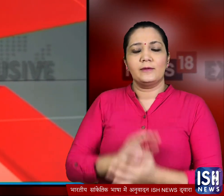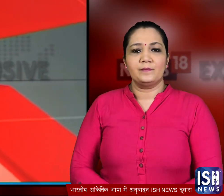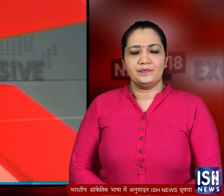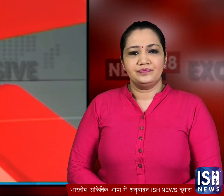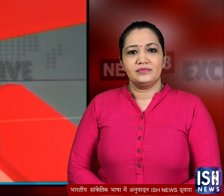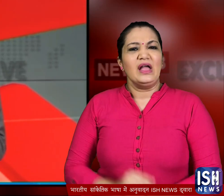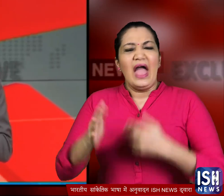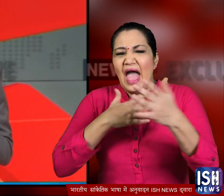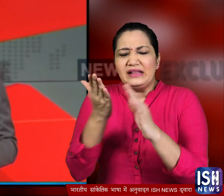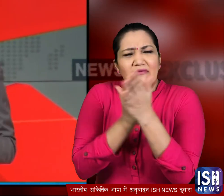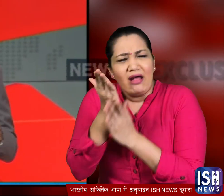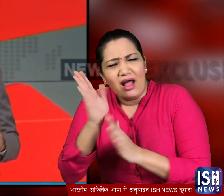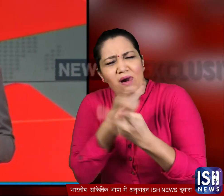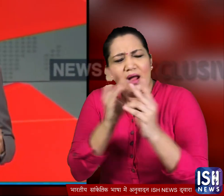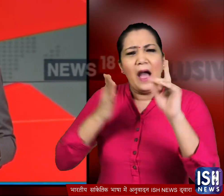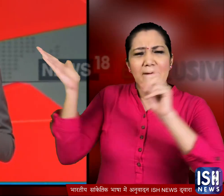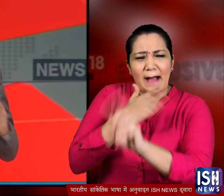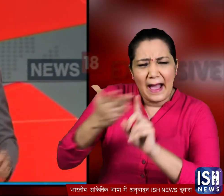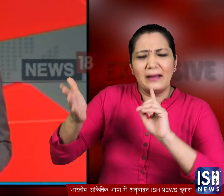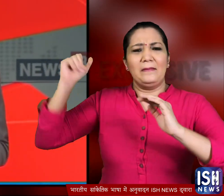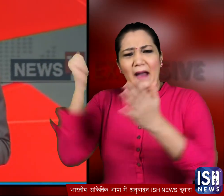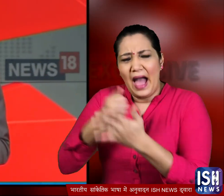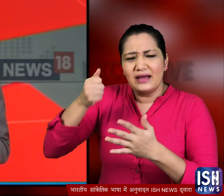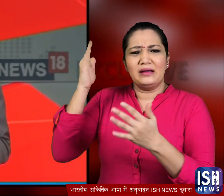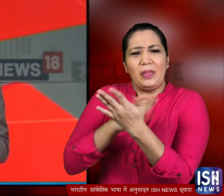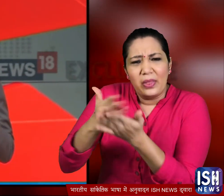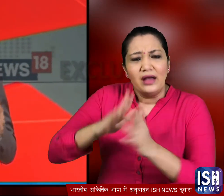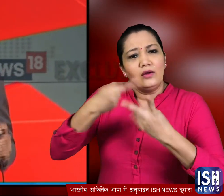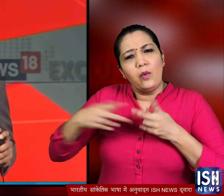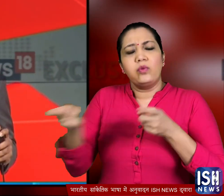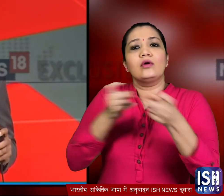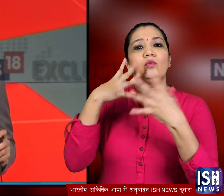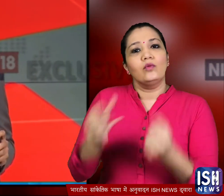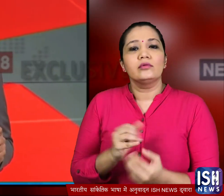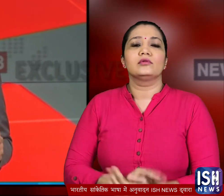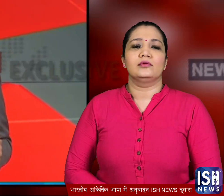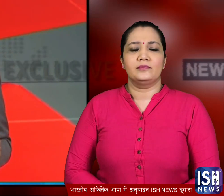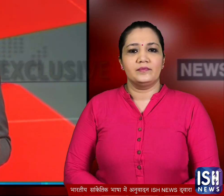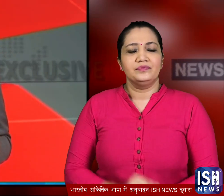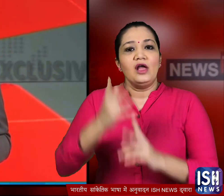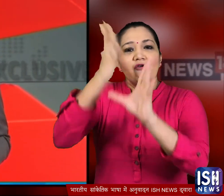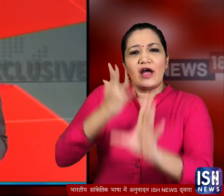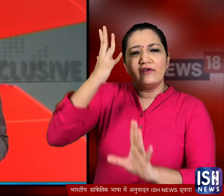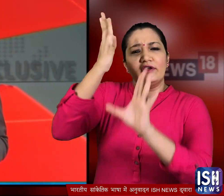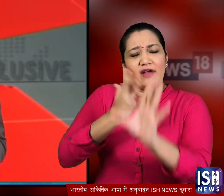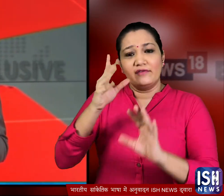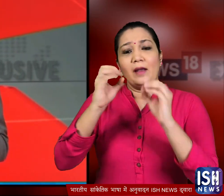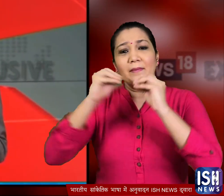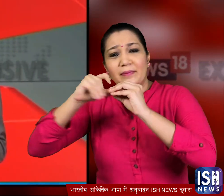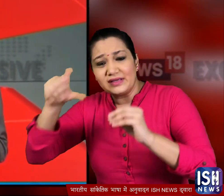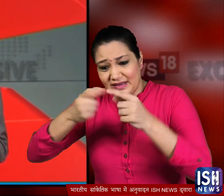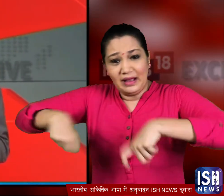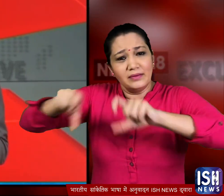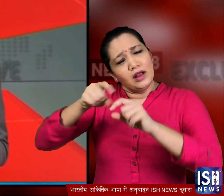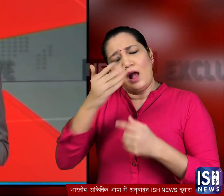के दावेदार साम, नाम, दंड और भेद हर तरीके से अपने काबू में रखना चाहते हैं, जिसकी वजह से हर 5 साल में